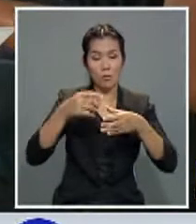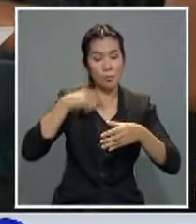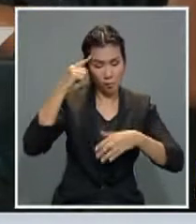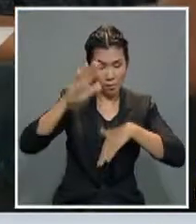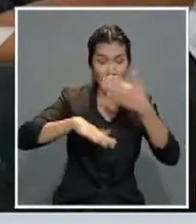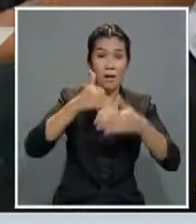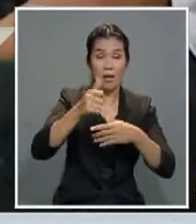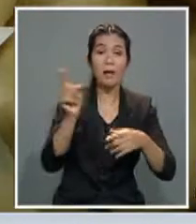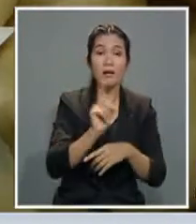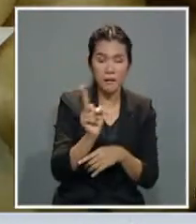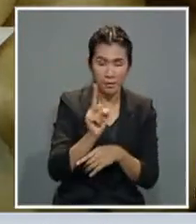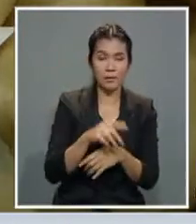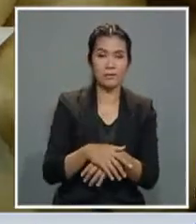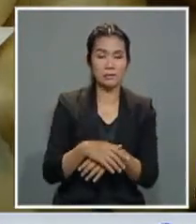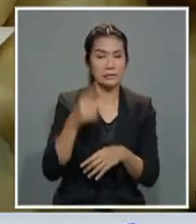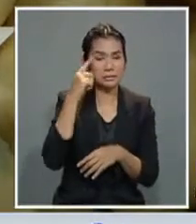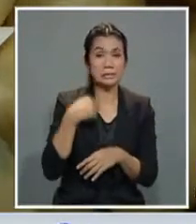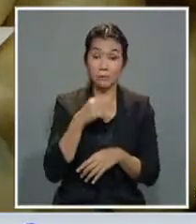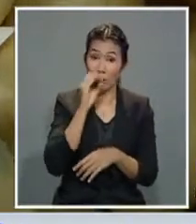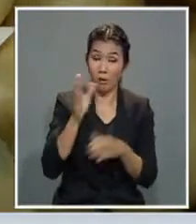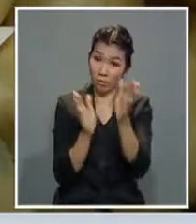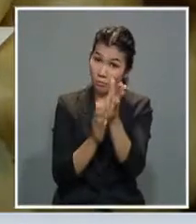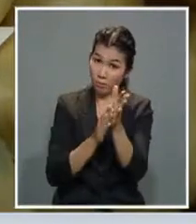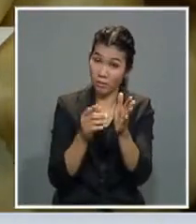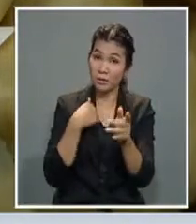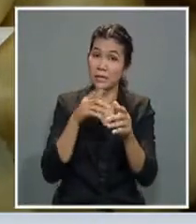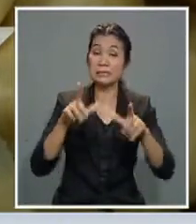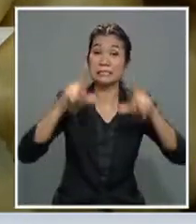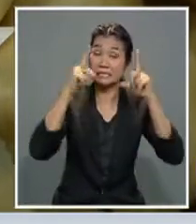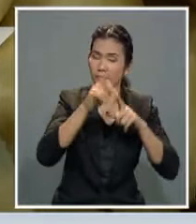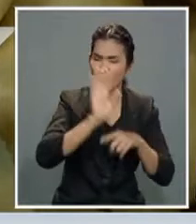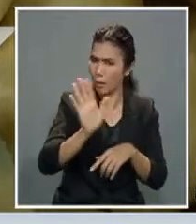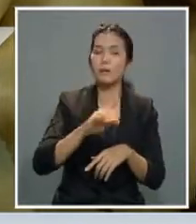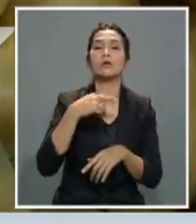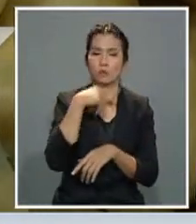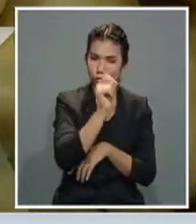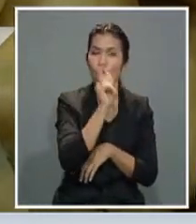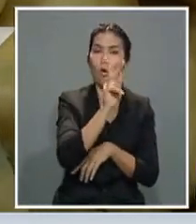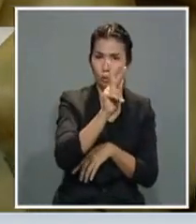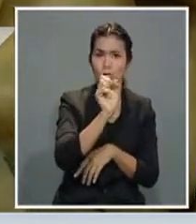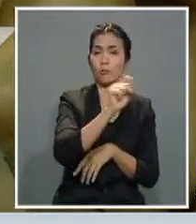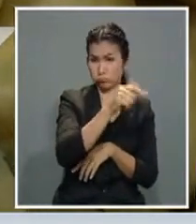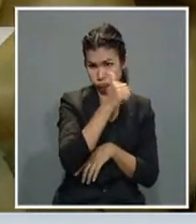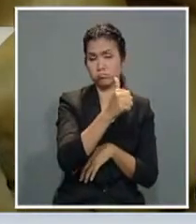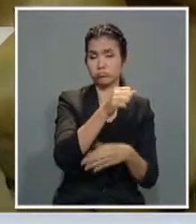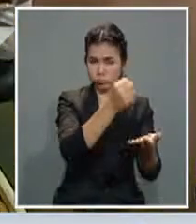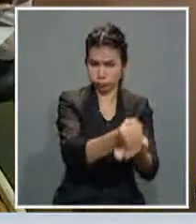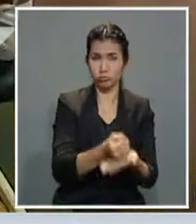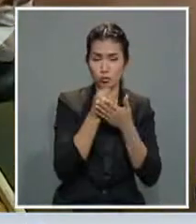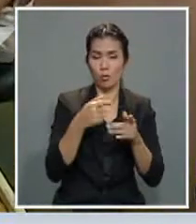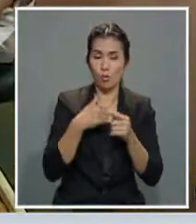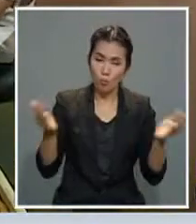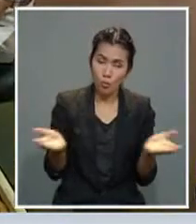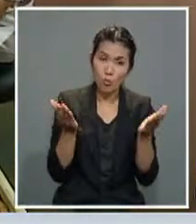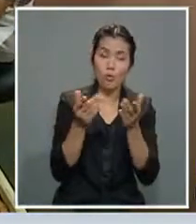จากพูดง่ายๆครับไม่ได้เชียร์ธนาคารทกสก็ได้ท่านนี่แหละธนาคารทกสเป็นการผลักดัน